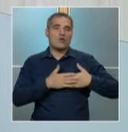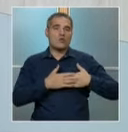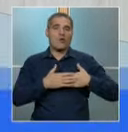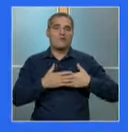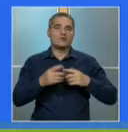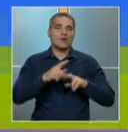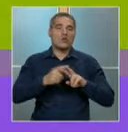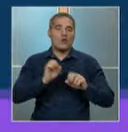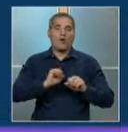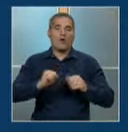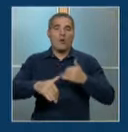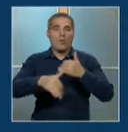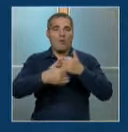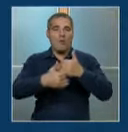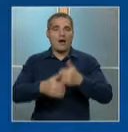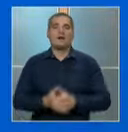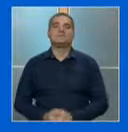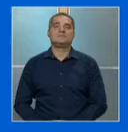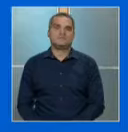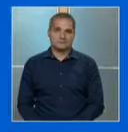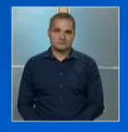но дори подпомага.